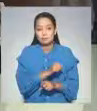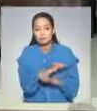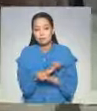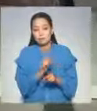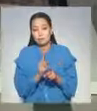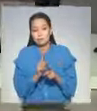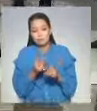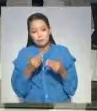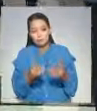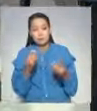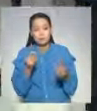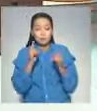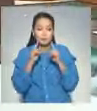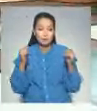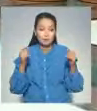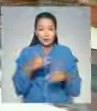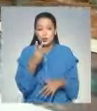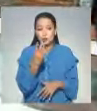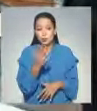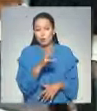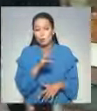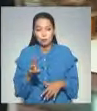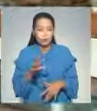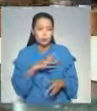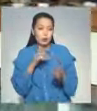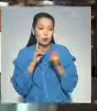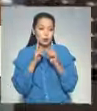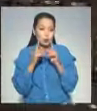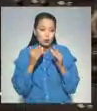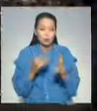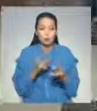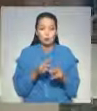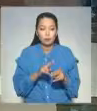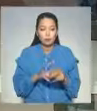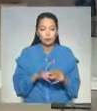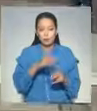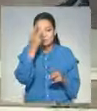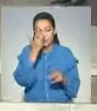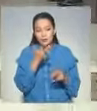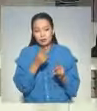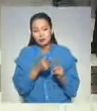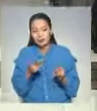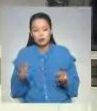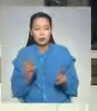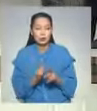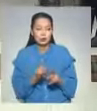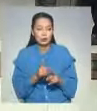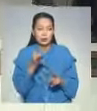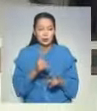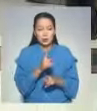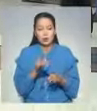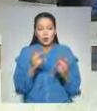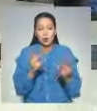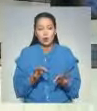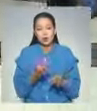асықтыма бірлескен отырыс 25 минутқа ғана созылды. Енді арқаны кенге салып, жаз бойы демалып, күзде бірақ келеді. Каникулда